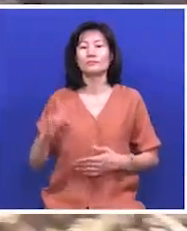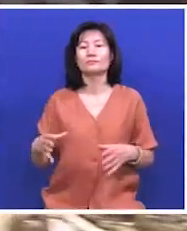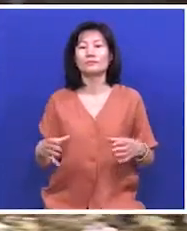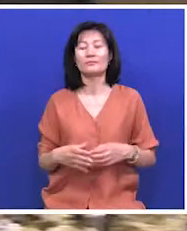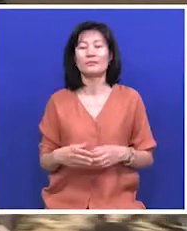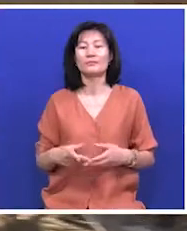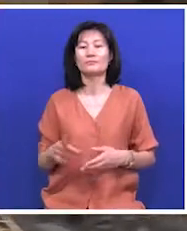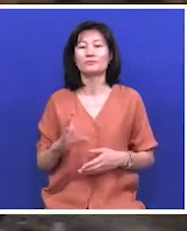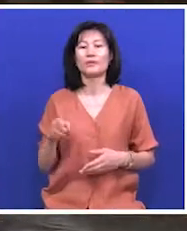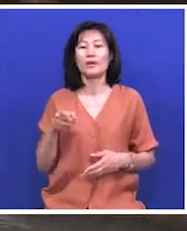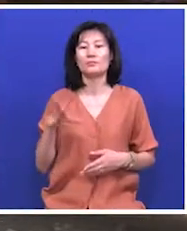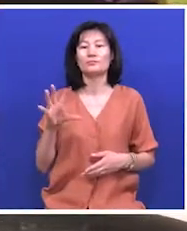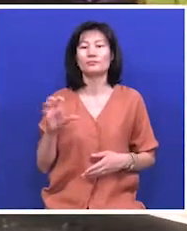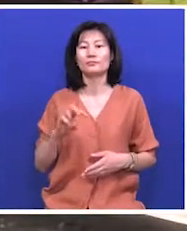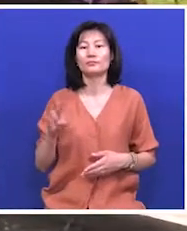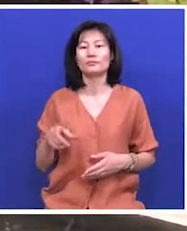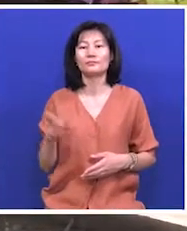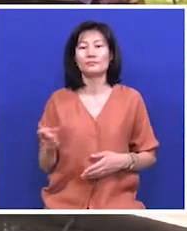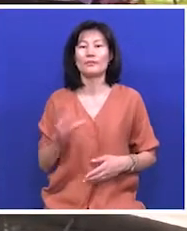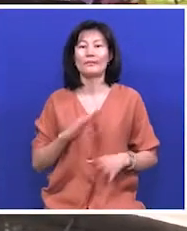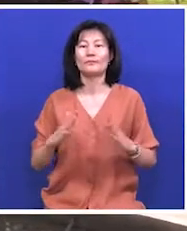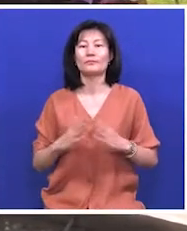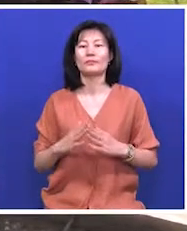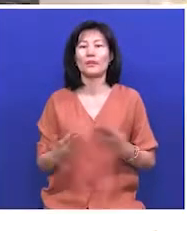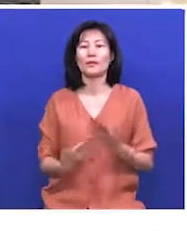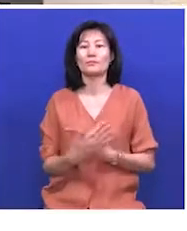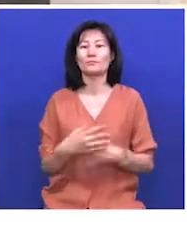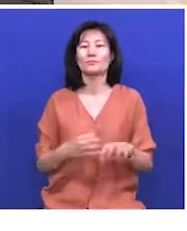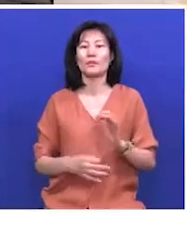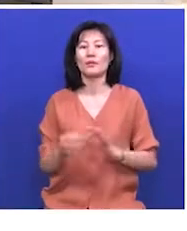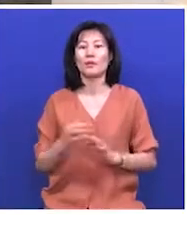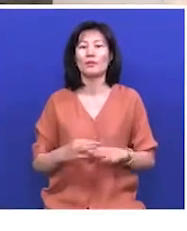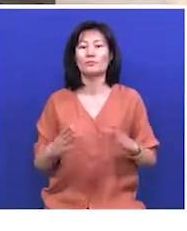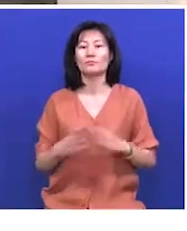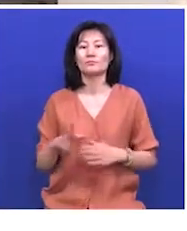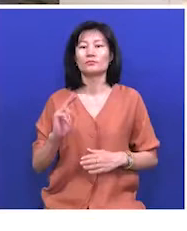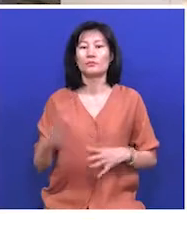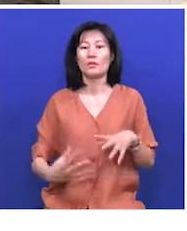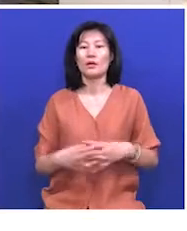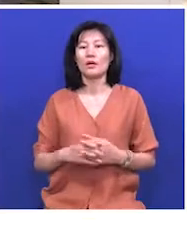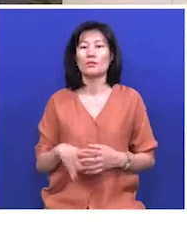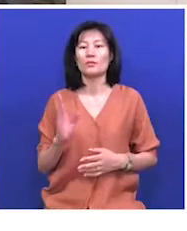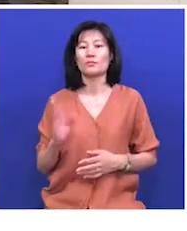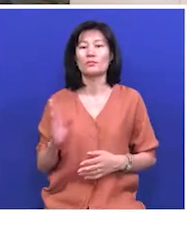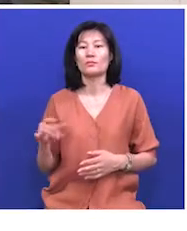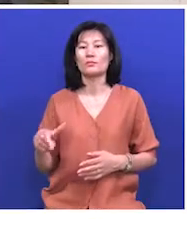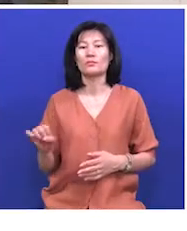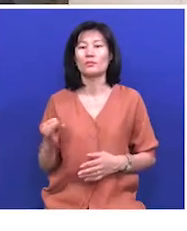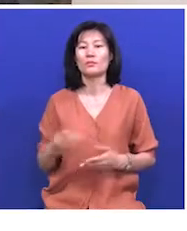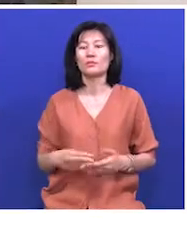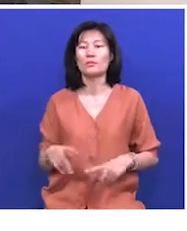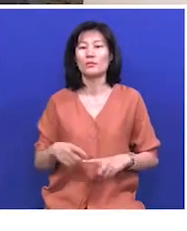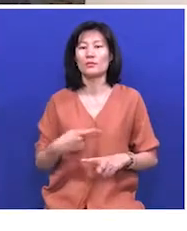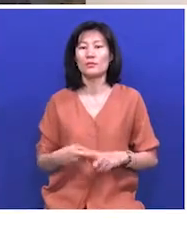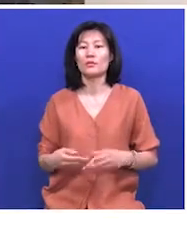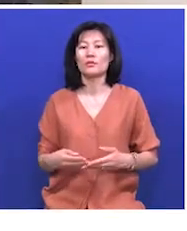беріп отырмыз. Осы бөлге басында 1,5 мың адам тұрады, 240 үй бар. Сол жаңадан салынып жатқан мектеп аудан бар ғой, микрорайон.